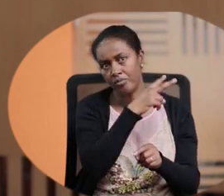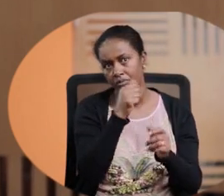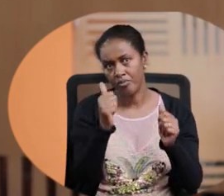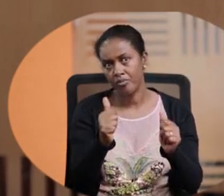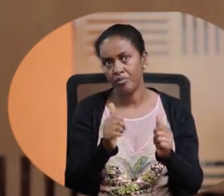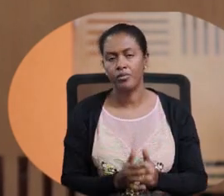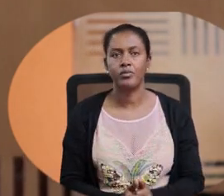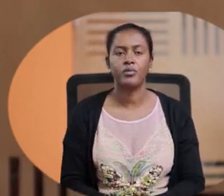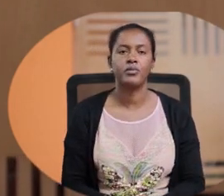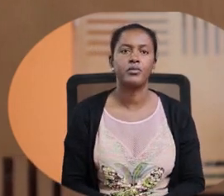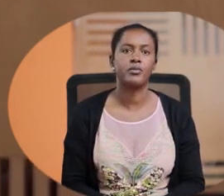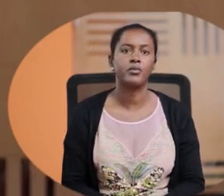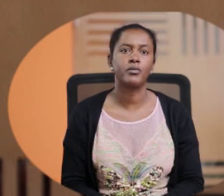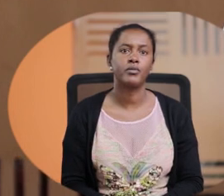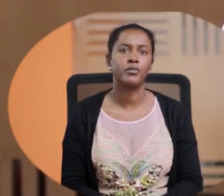mallattoo taalii gargaaramuun